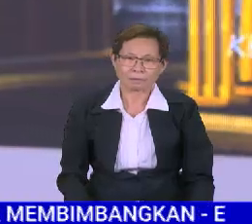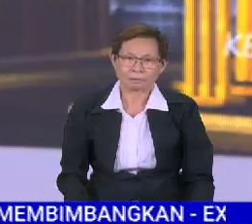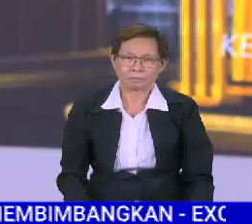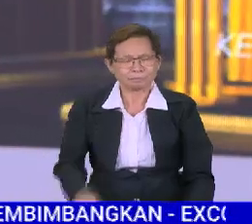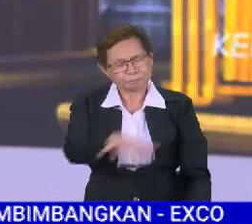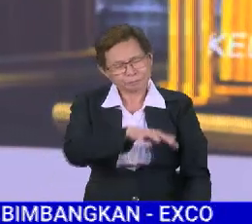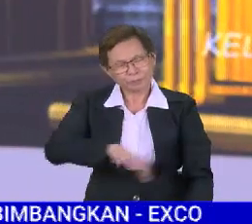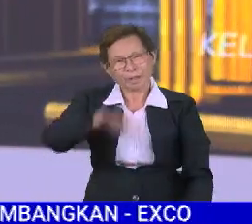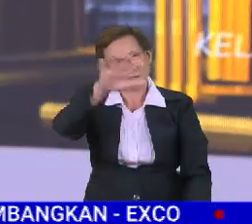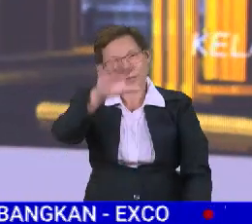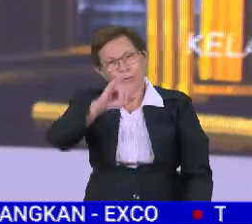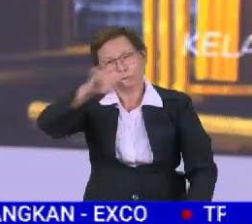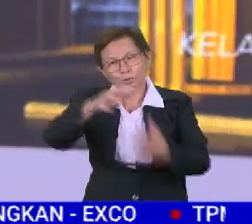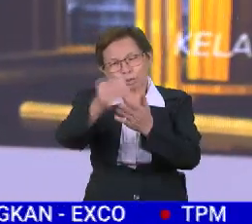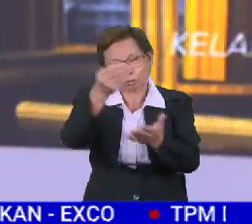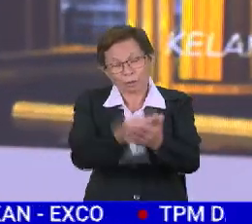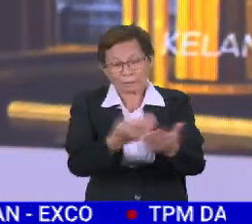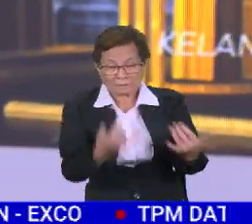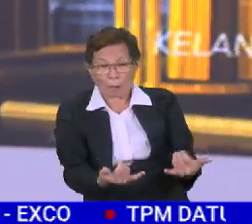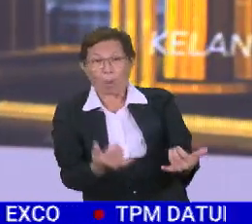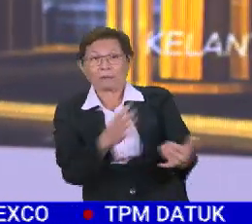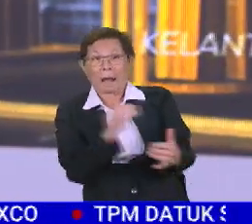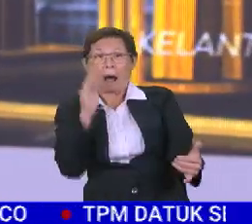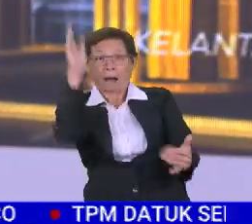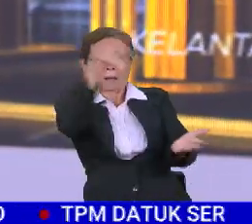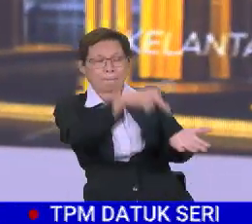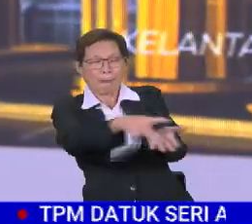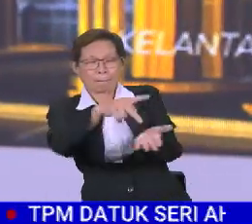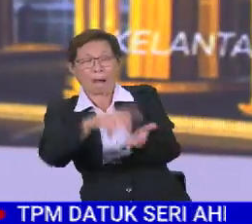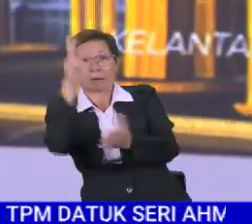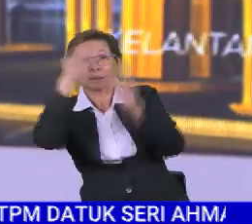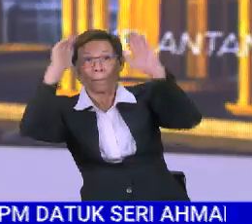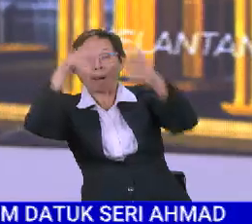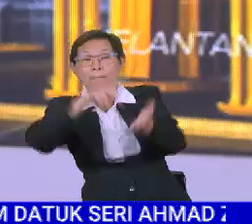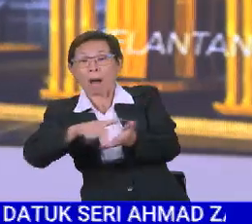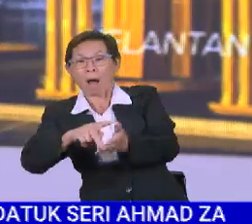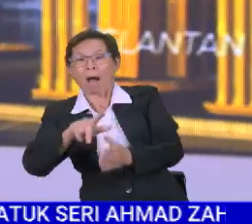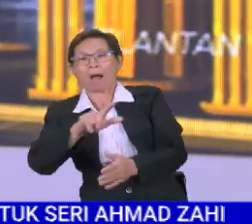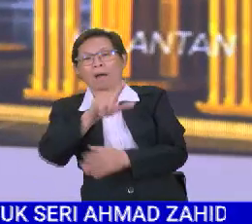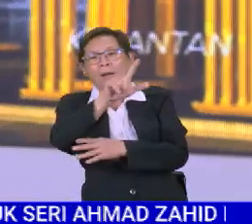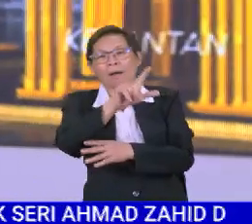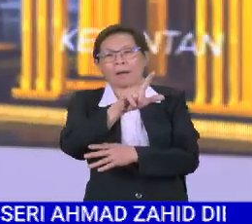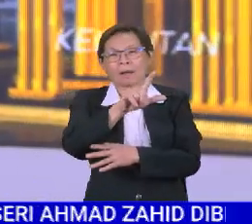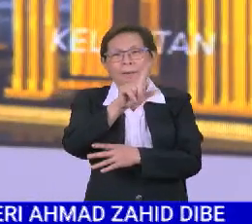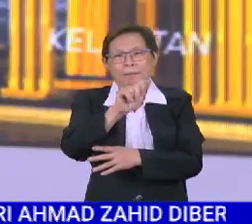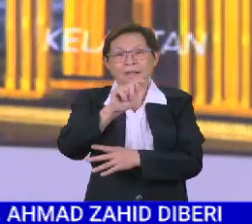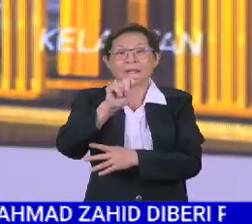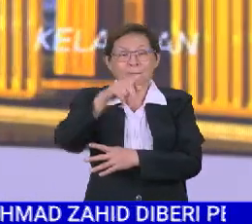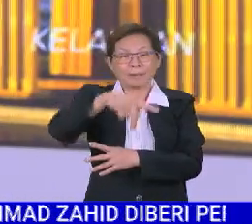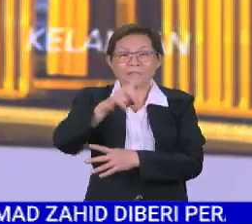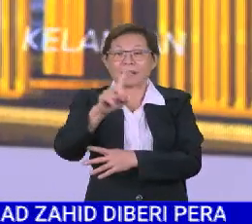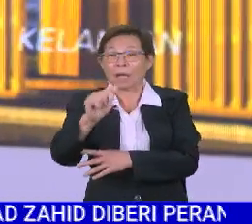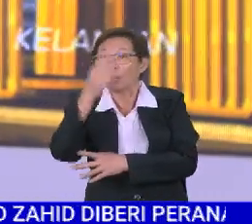ciri-ciri 50 juta Ringgit sedang dan akan dibelanjakan kerajaan Parang Musi lembaga pembangunan ciuman TDA